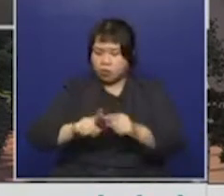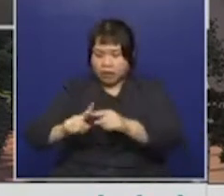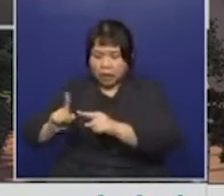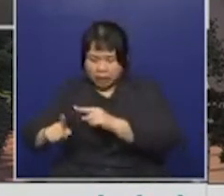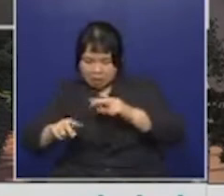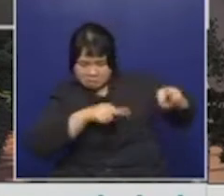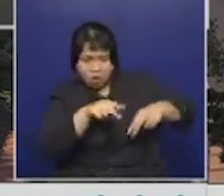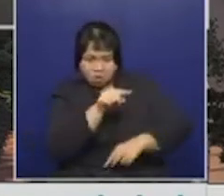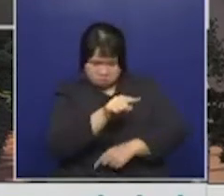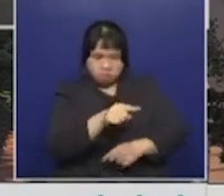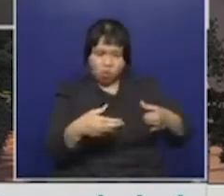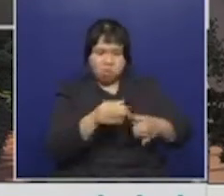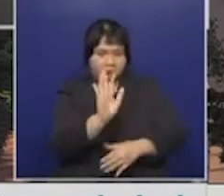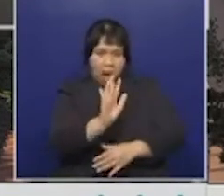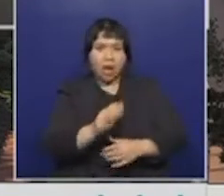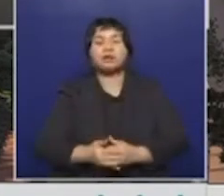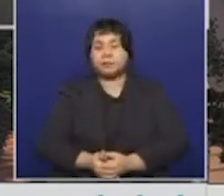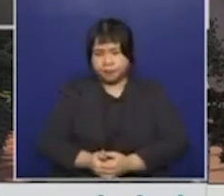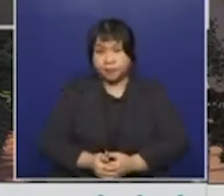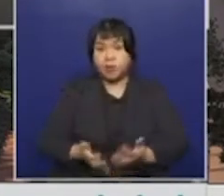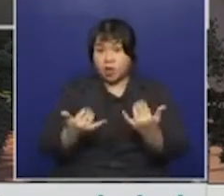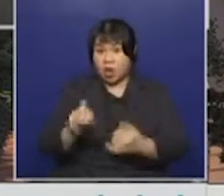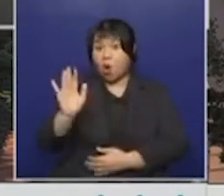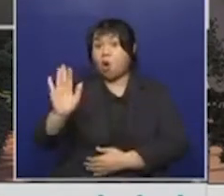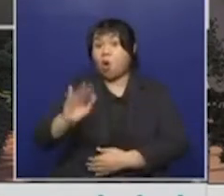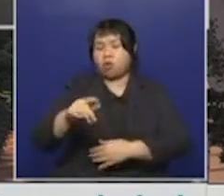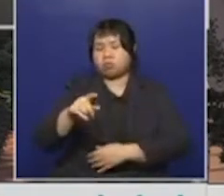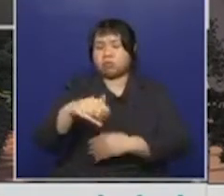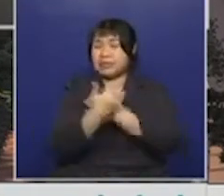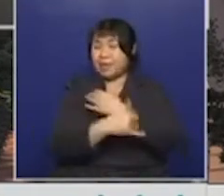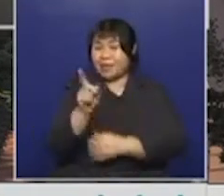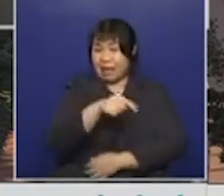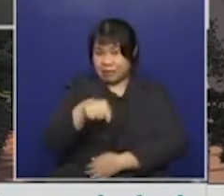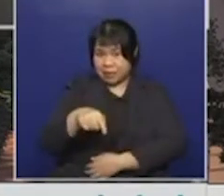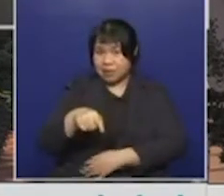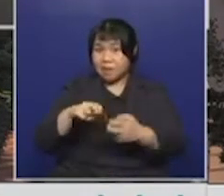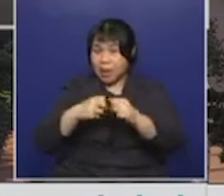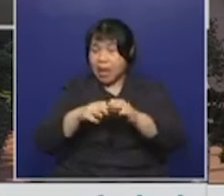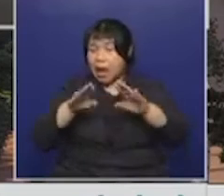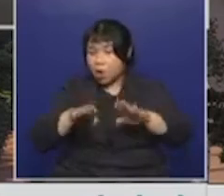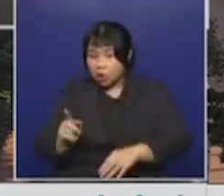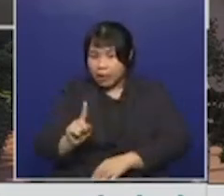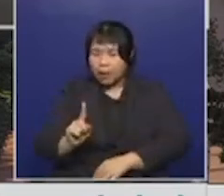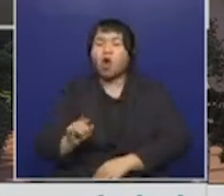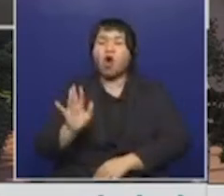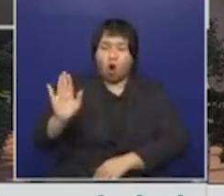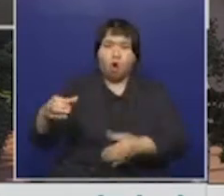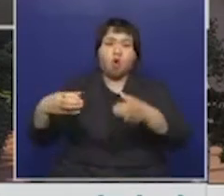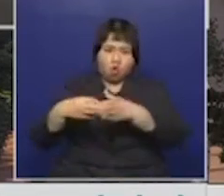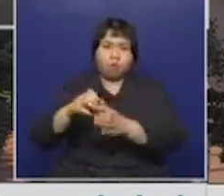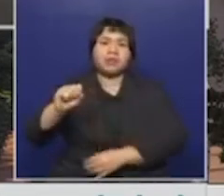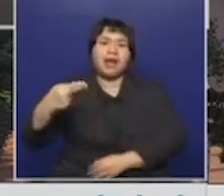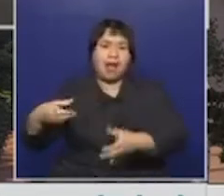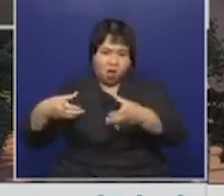ออกมาควบคุม5มีการรวมตัวอีกสิ่งที่ประเทศอังกฤษทำเพื่อช่วยบรรเทาผลกระทบจากเศรษฐกิจก็คือให้บทบาทแก่สภาพแรงงาน